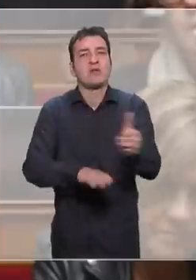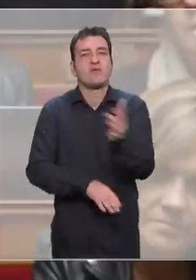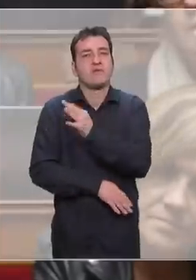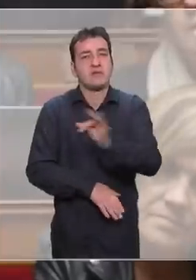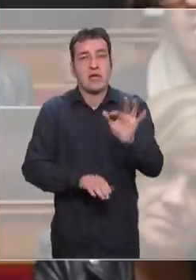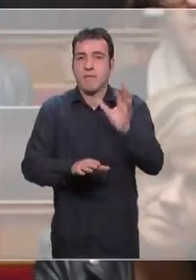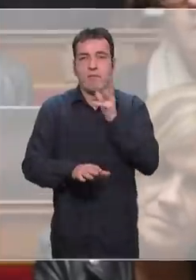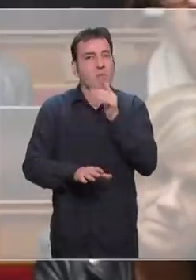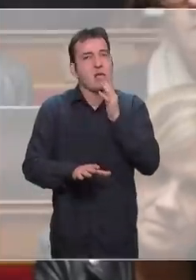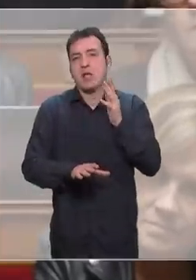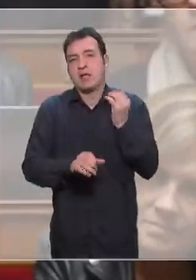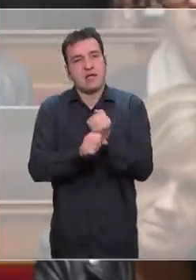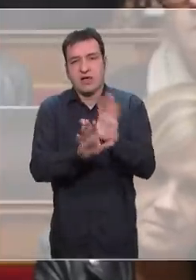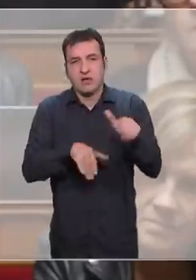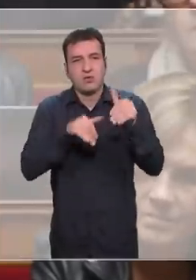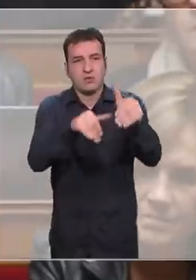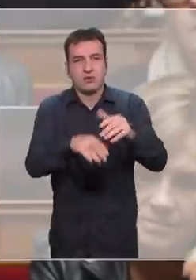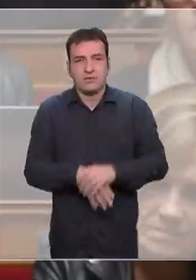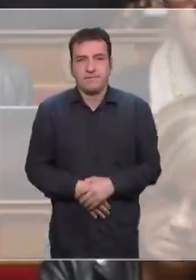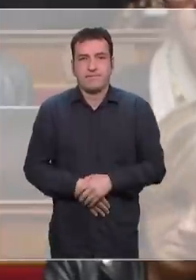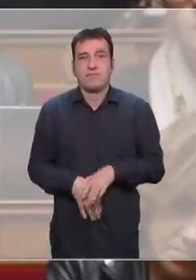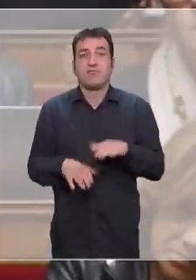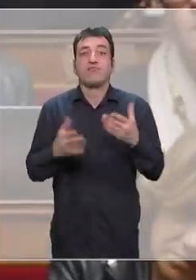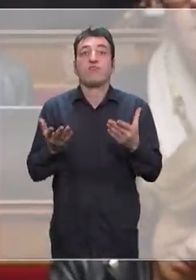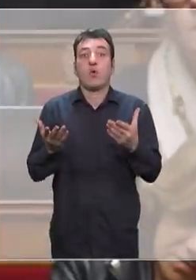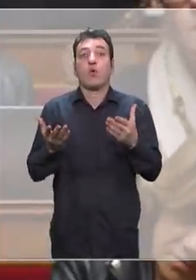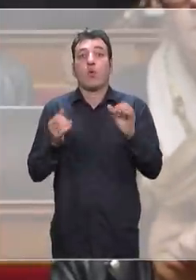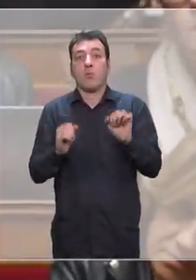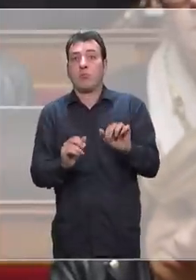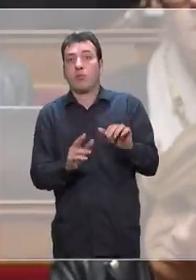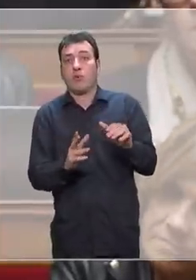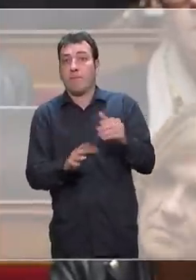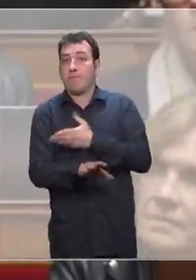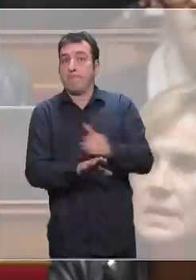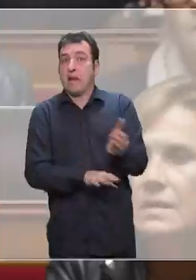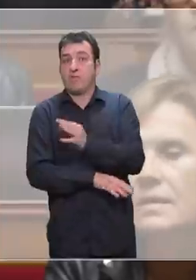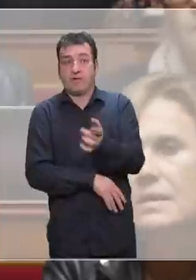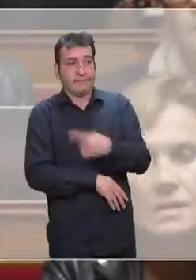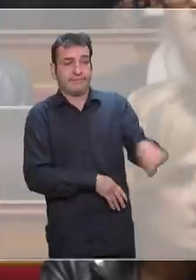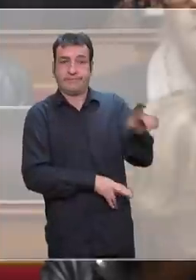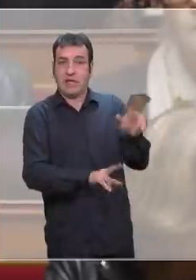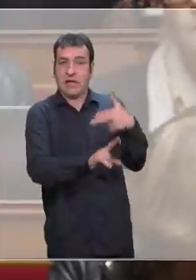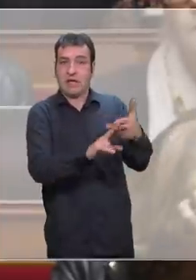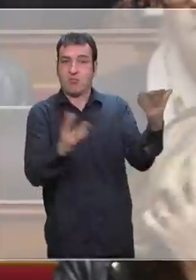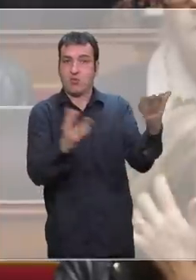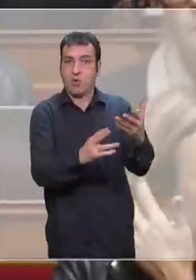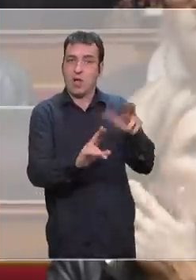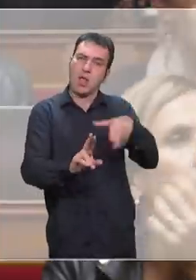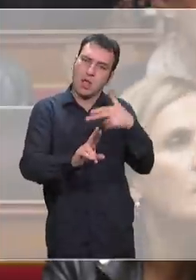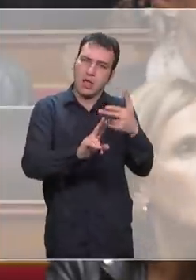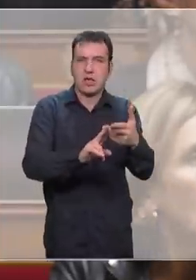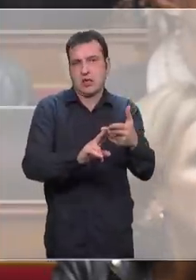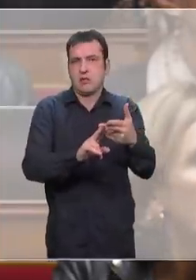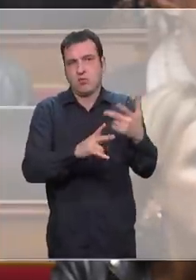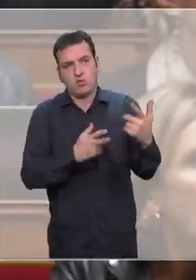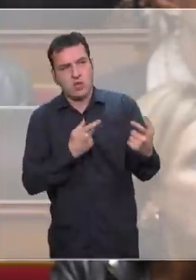leur activité professionnelle. Ainsi, Madame la Ministre, quelle réponse pouvons-nous faire à ces millions de Français? Une réponse qui soit à la hauteur de leurs souffrances,